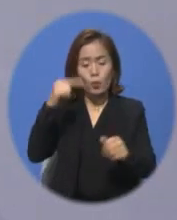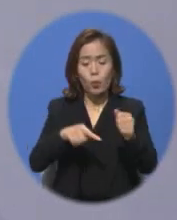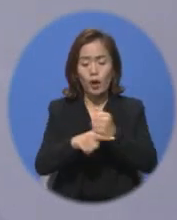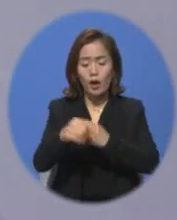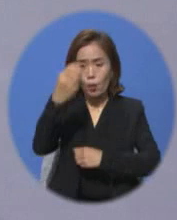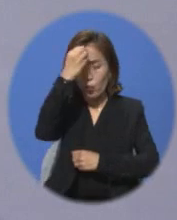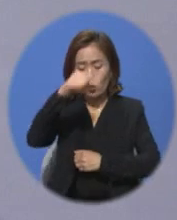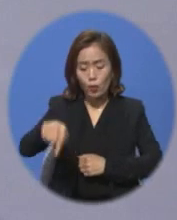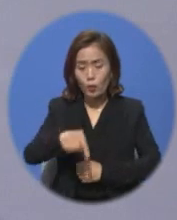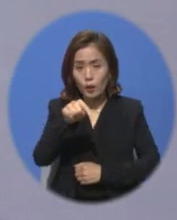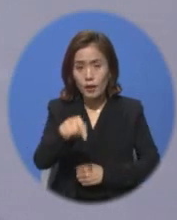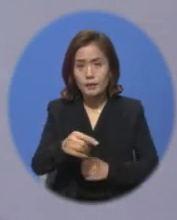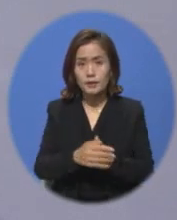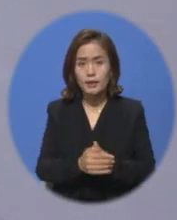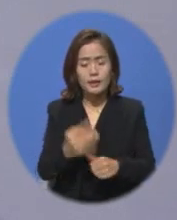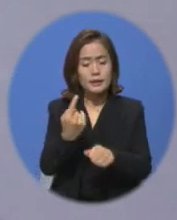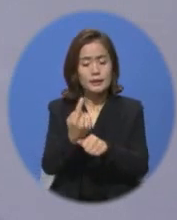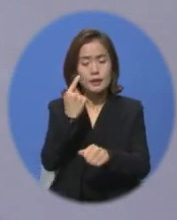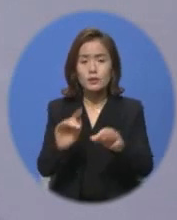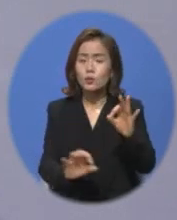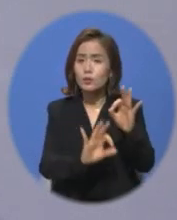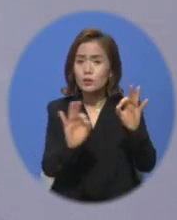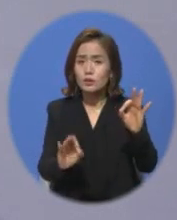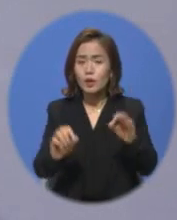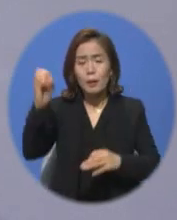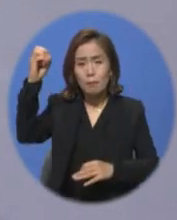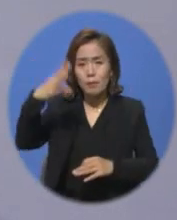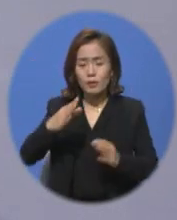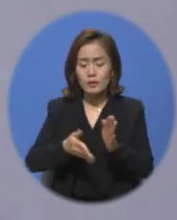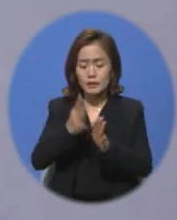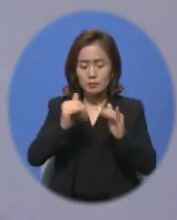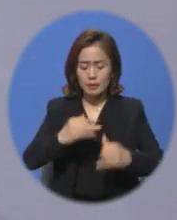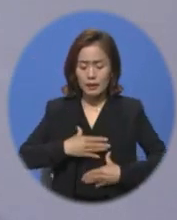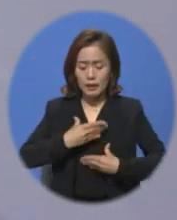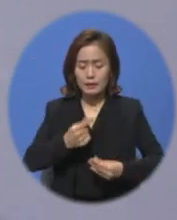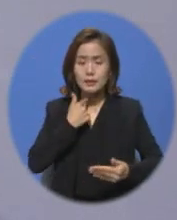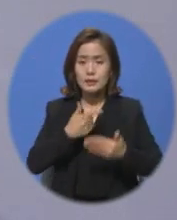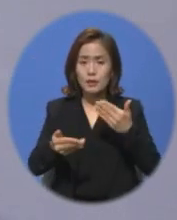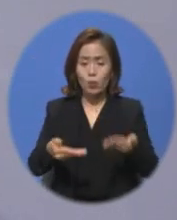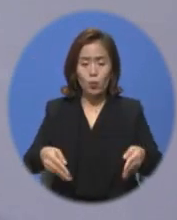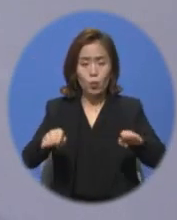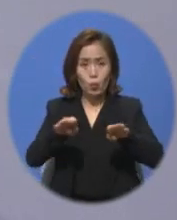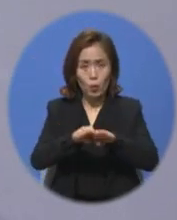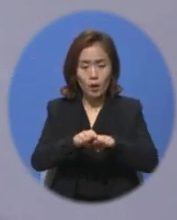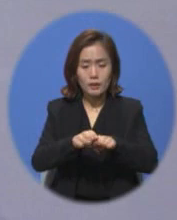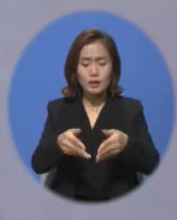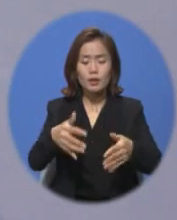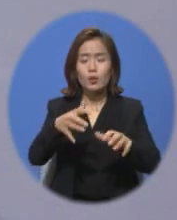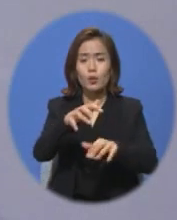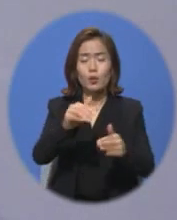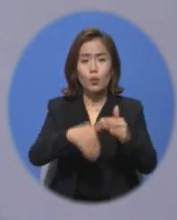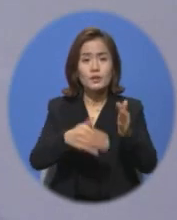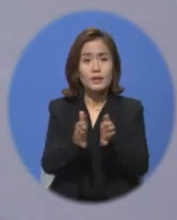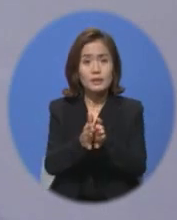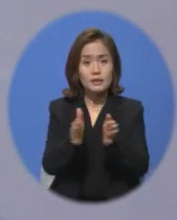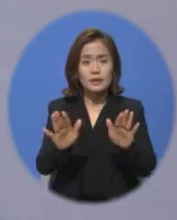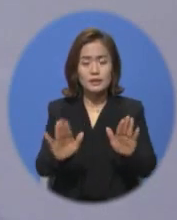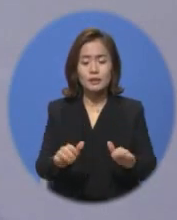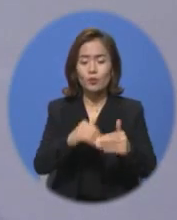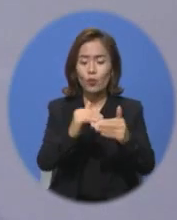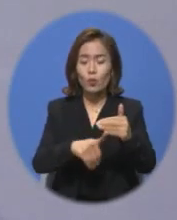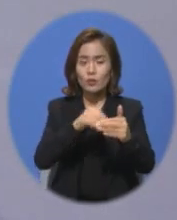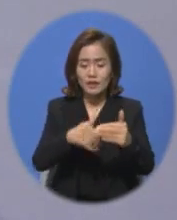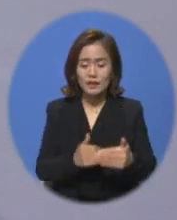는지난 10월오치자연 과학고등학교부지에착공식을가졌다.그래서 현재